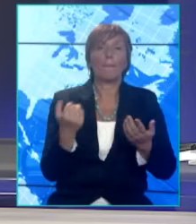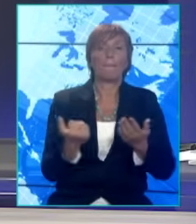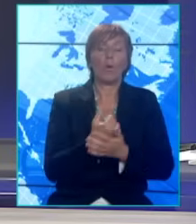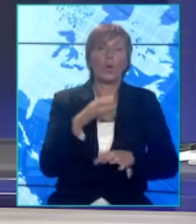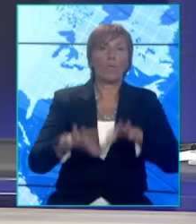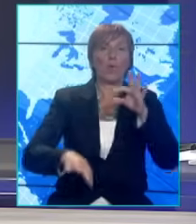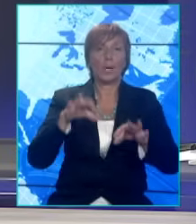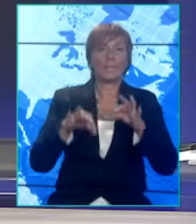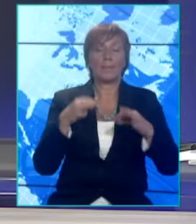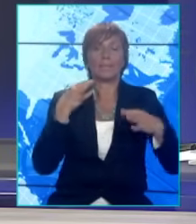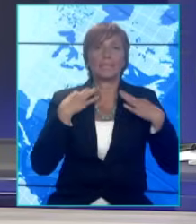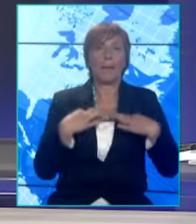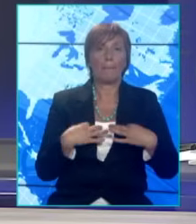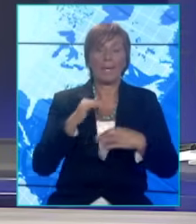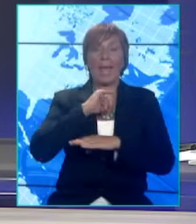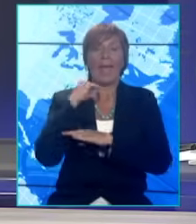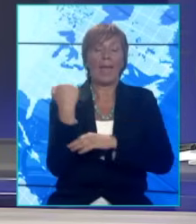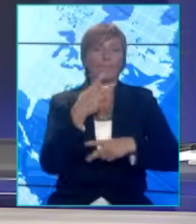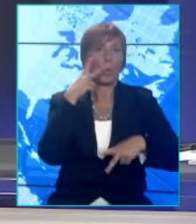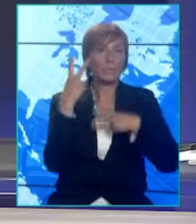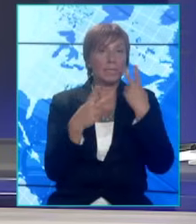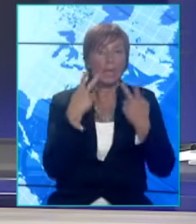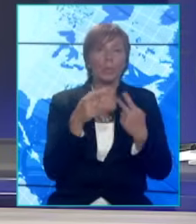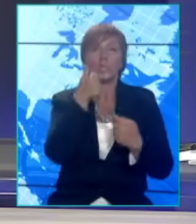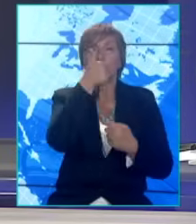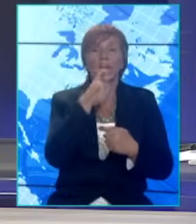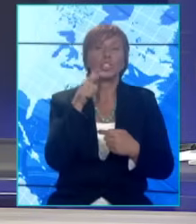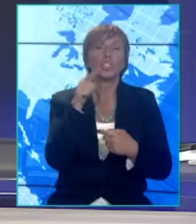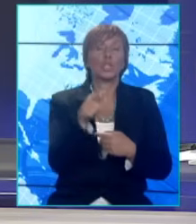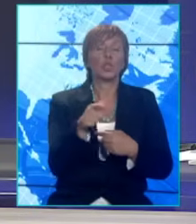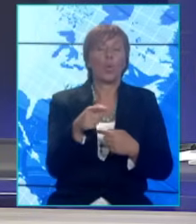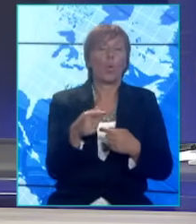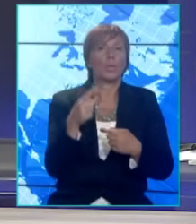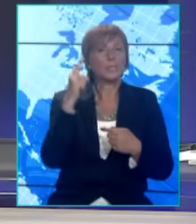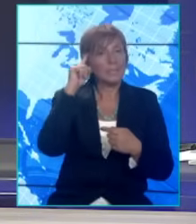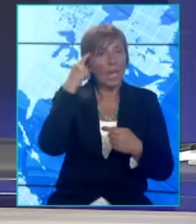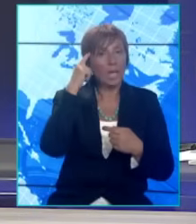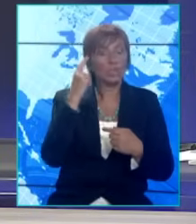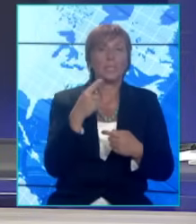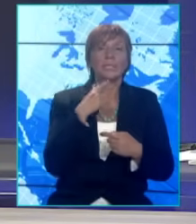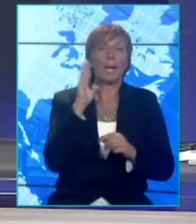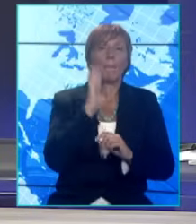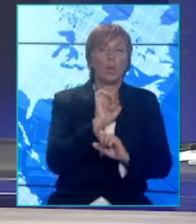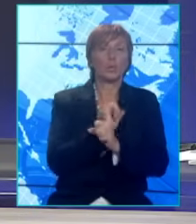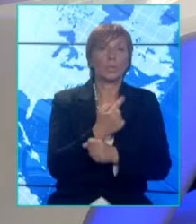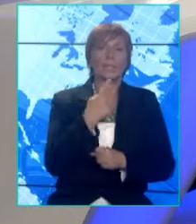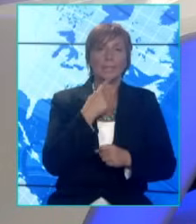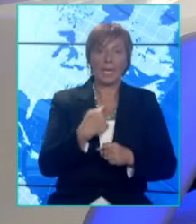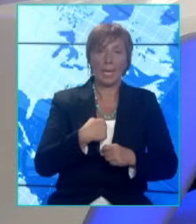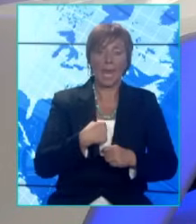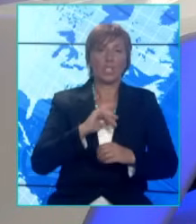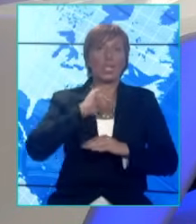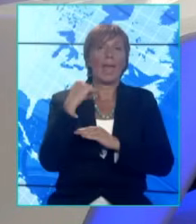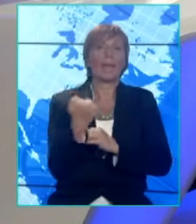izabrana za predsjednicu Europske komisije. Šta će to konkretno značiti za Bosnu i Hercegovinu i za naš europski